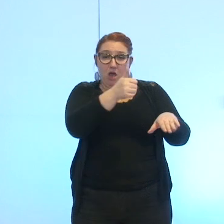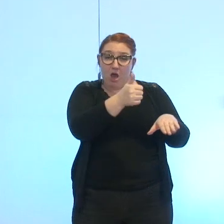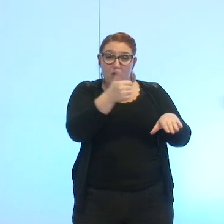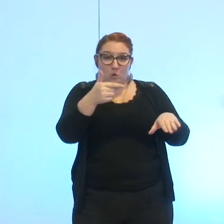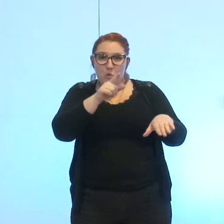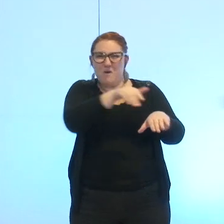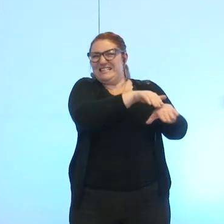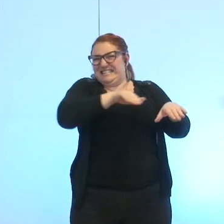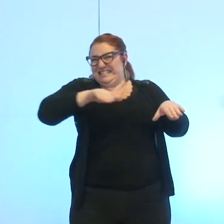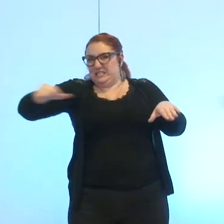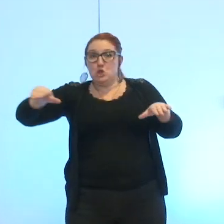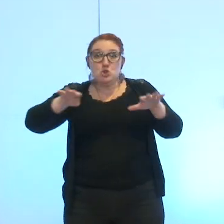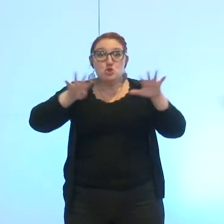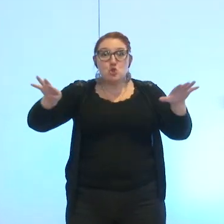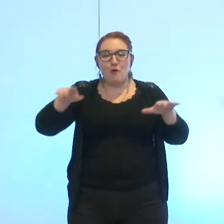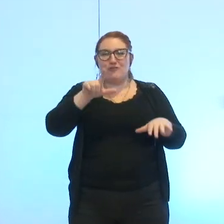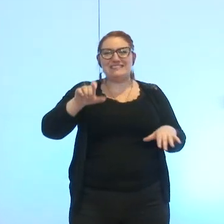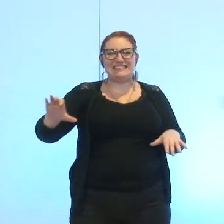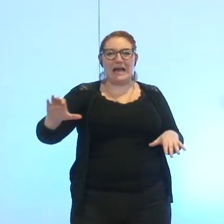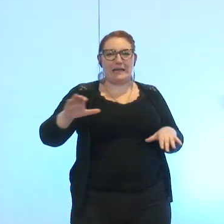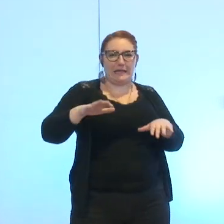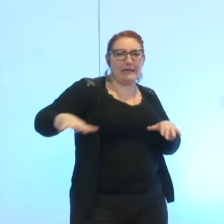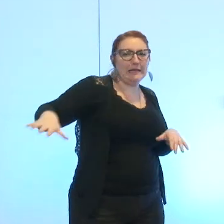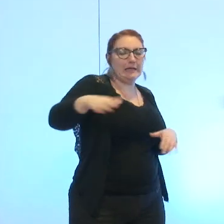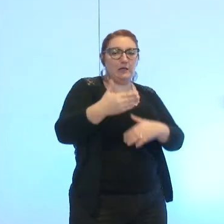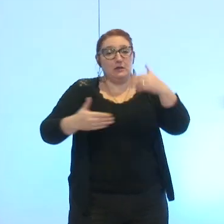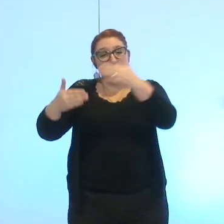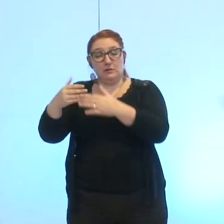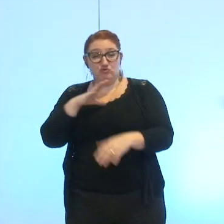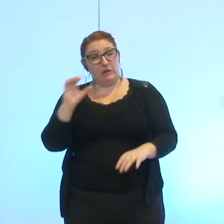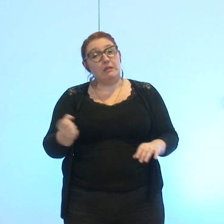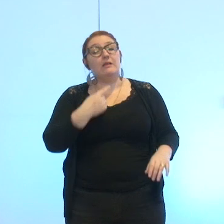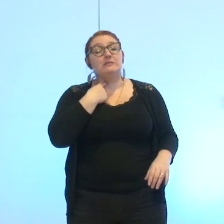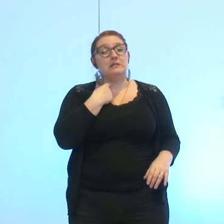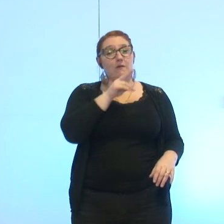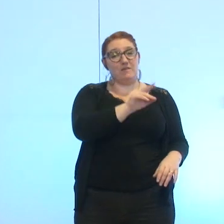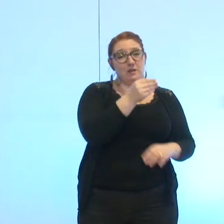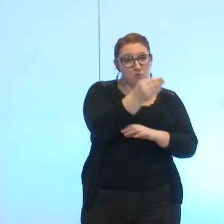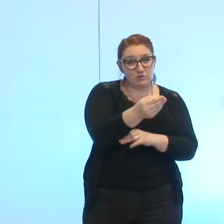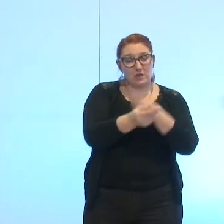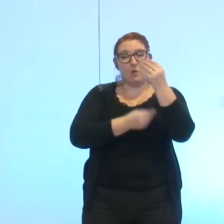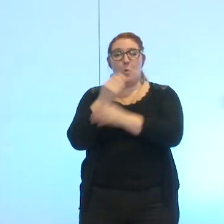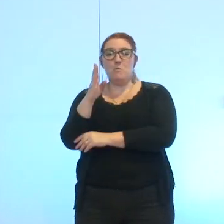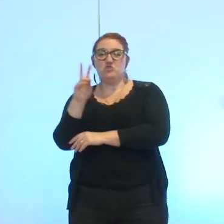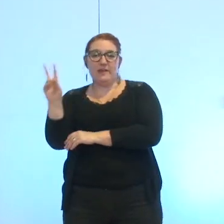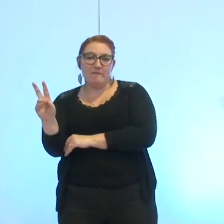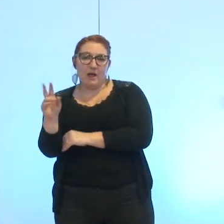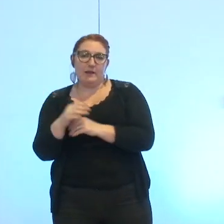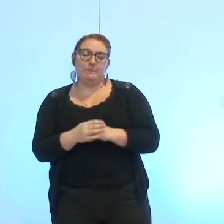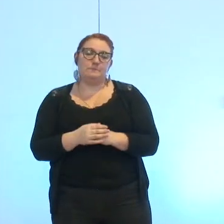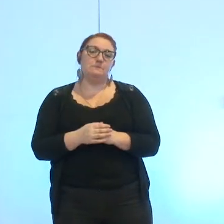neuf certaines d'entre elles ét en fortement déficitaire Vig musé bouchill Vial le